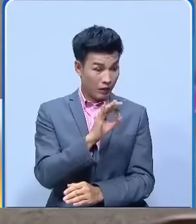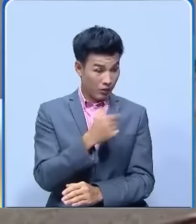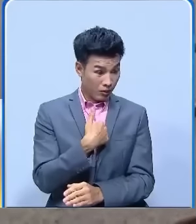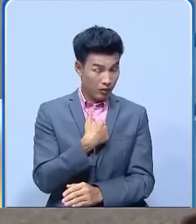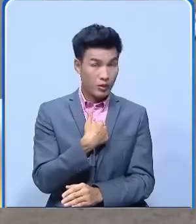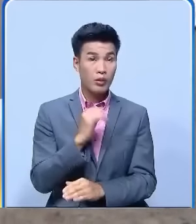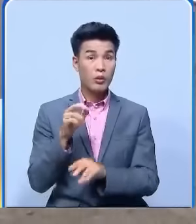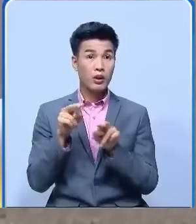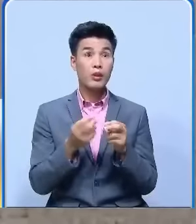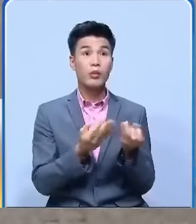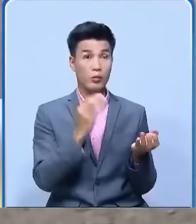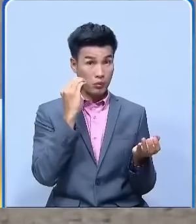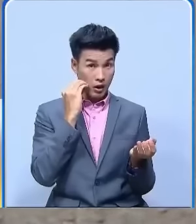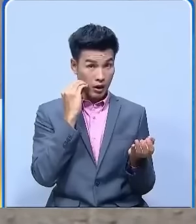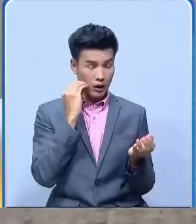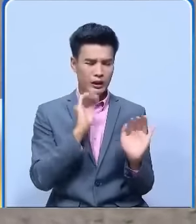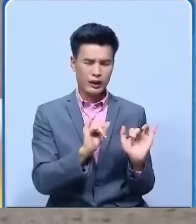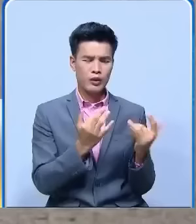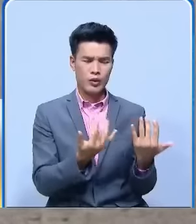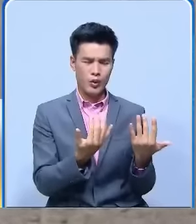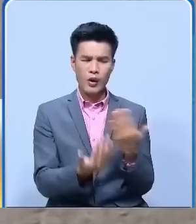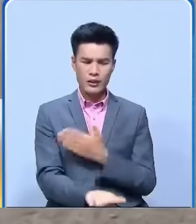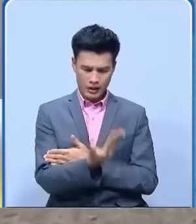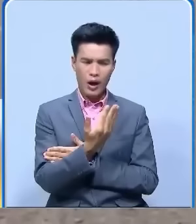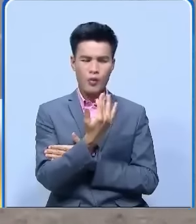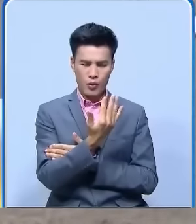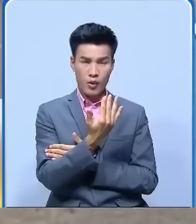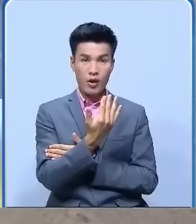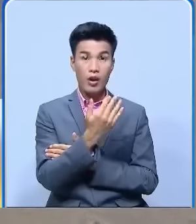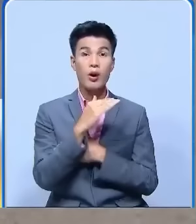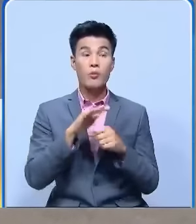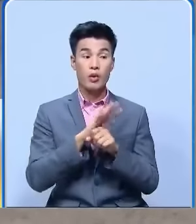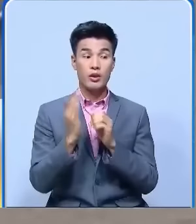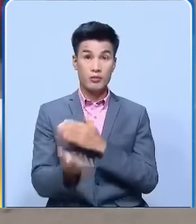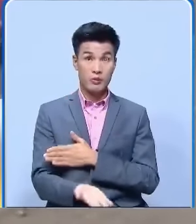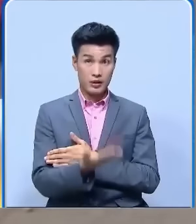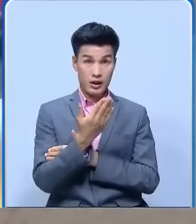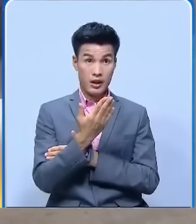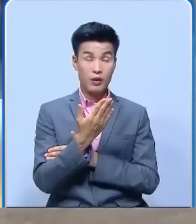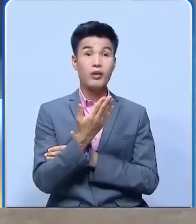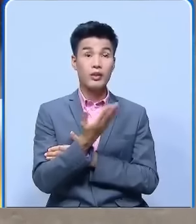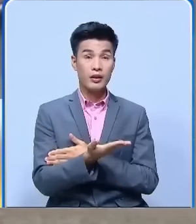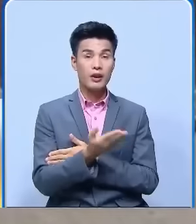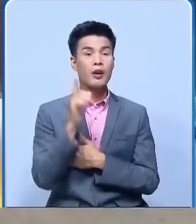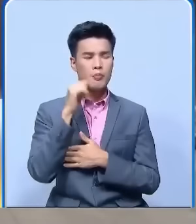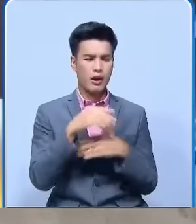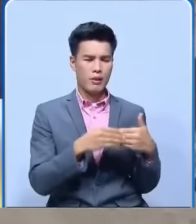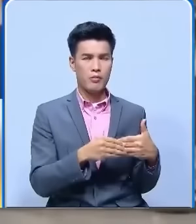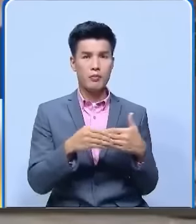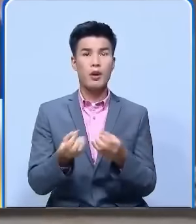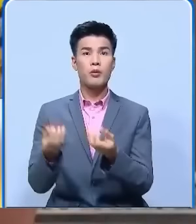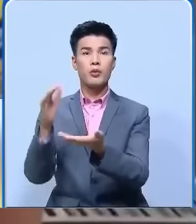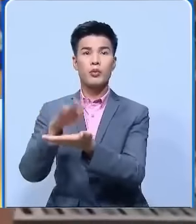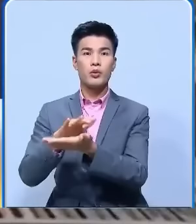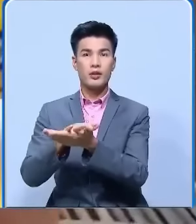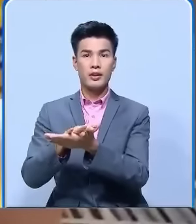ภัยมาเห็นก็ส่งกลับบ้านก่อนน้องอย่าเพิ่งไปยังไม่ถึงเวลาวันรุ่งขึ้นคือเมื่อวานนี้ช่วงเช้าครับคุณผู้ชมคุณแม่มาส่งน้องที่โรง